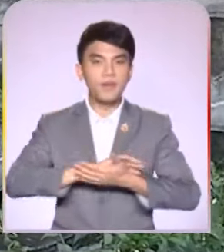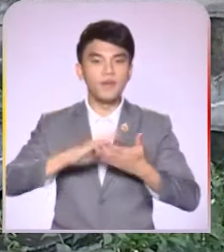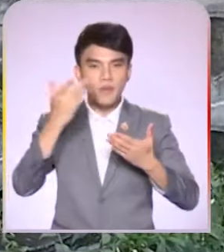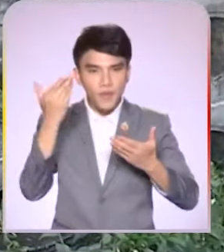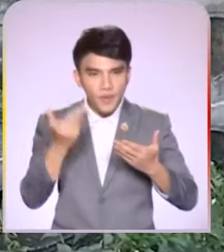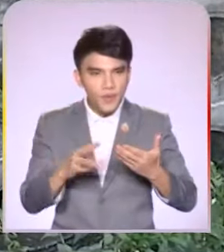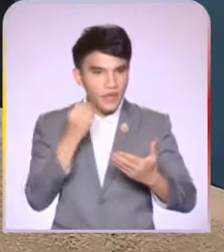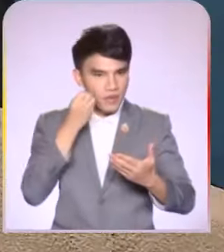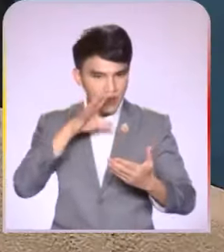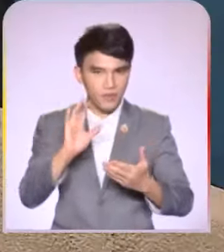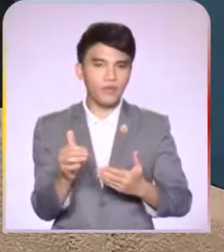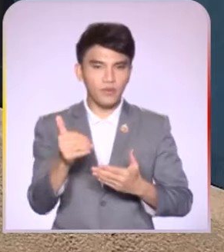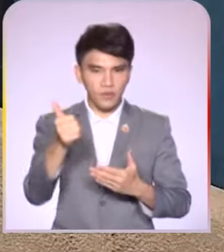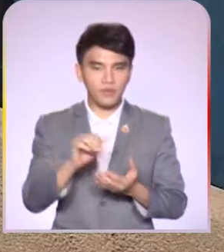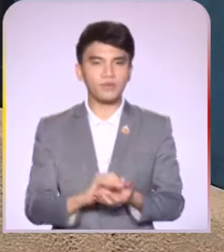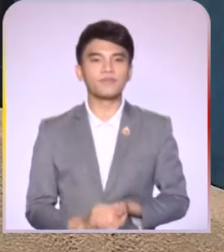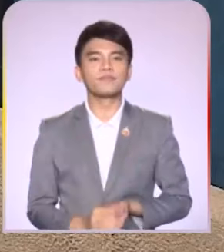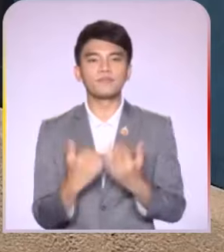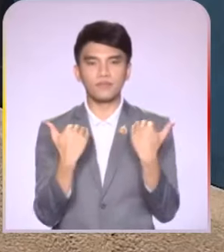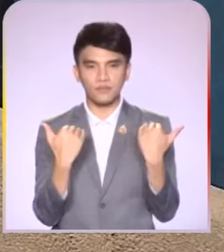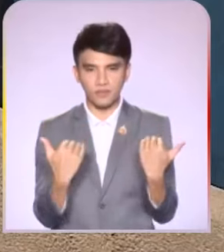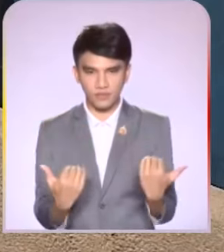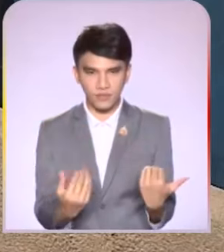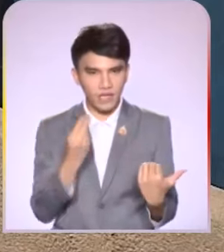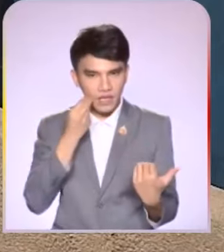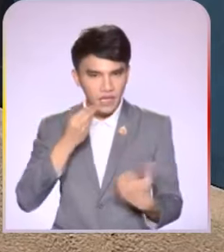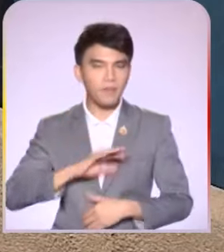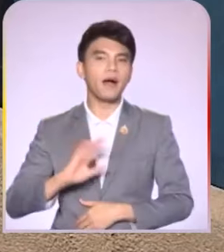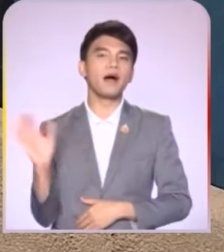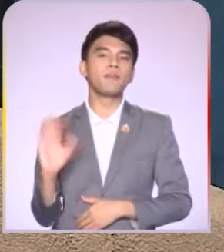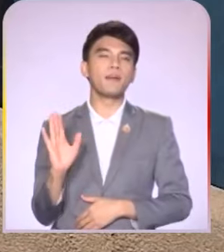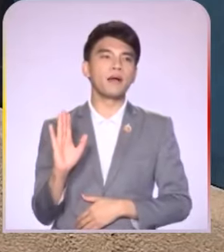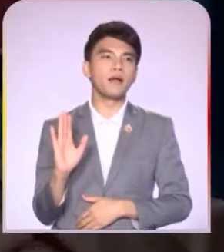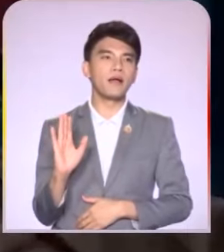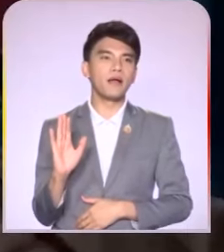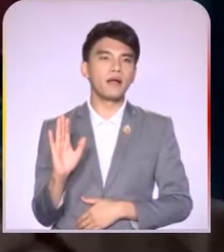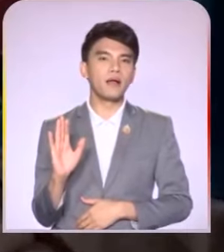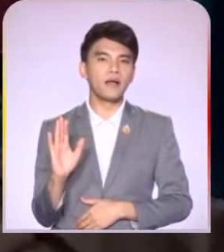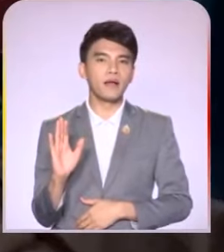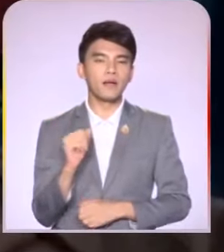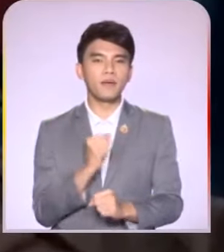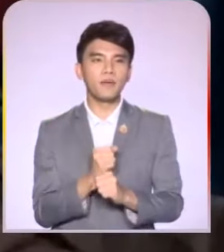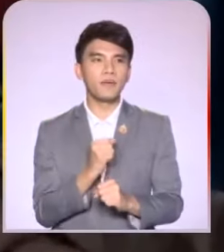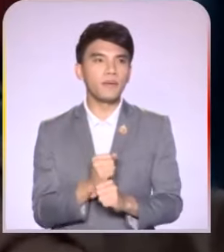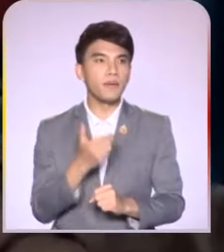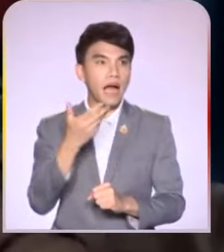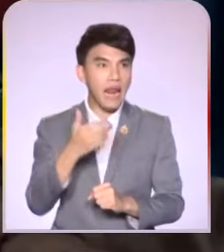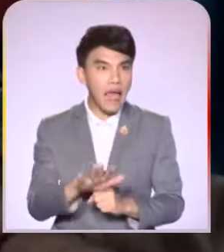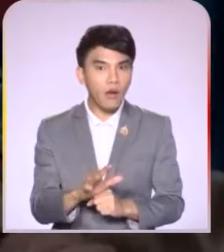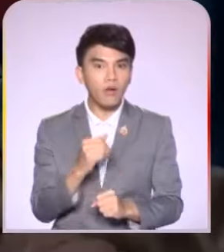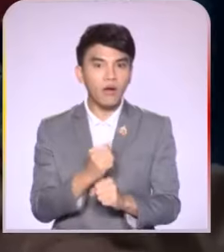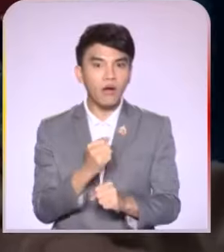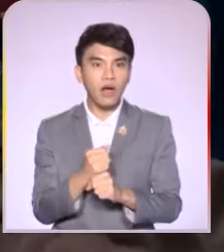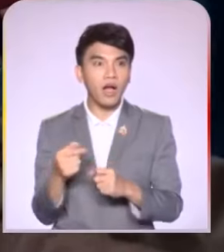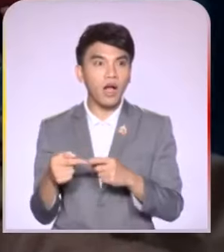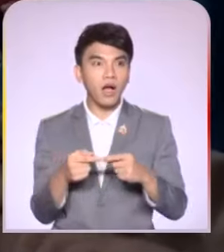อนุญาตให้ป้ากลับมาบ้านคุณป้าไม่ได้กลับบ้านค่ะไปไหนรู้ไหม ปไหนอะ ไปทำงานแล้วค่ะ ไปทำงานต่อเลย